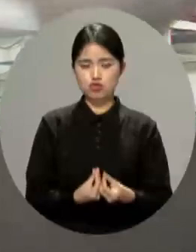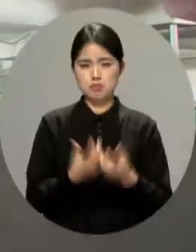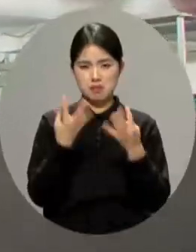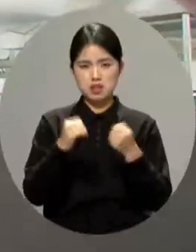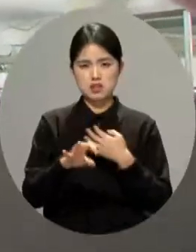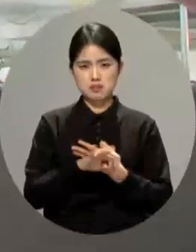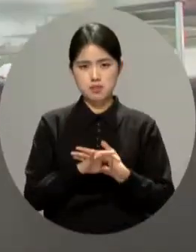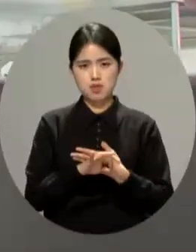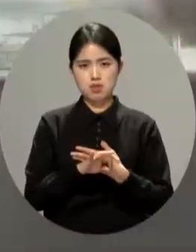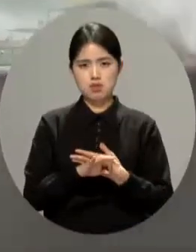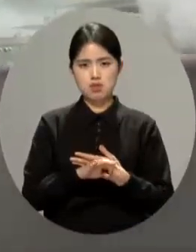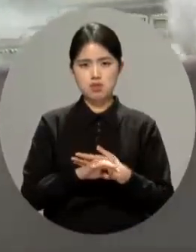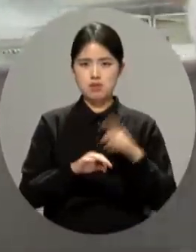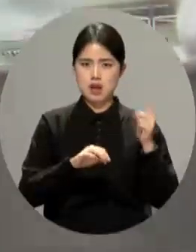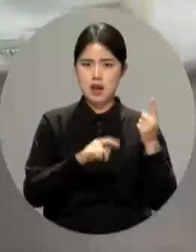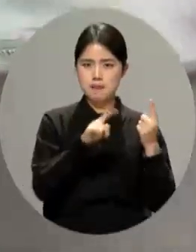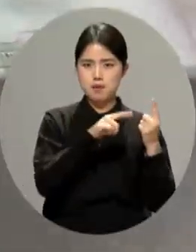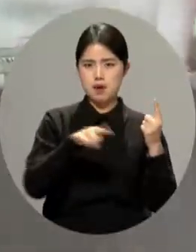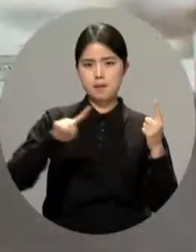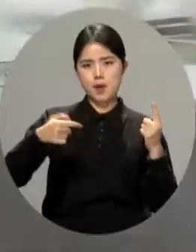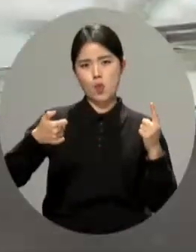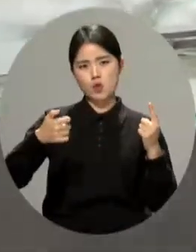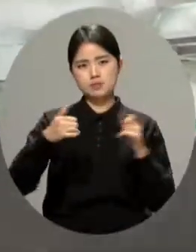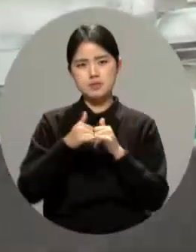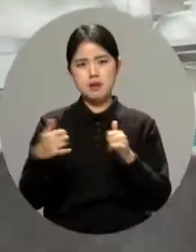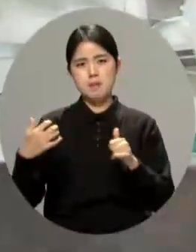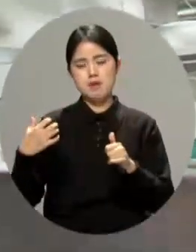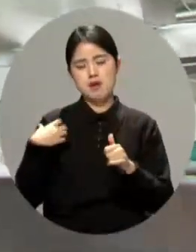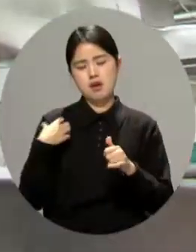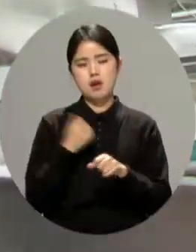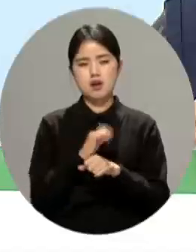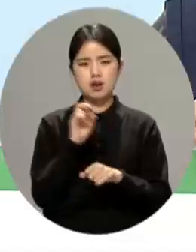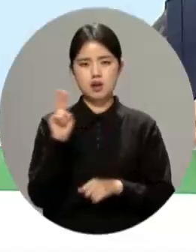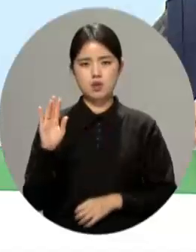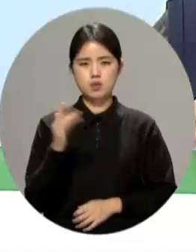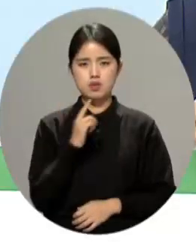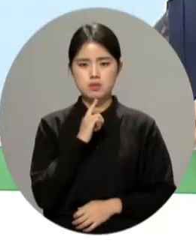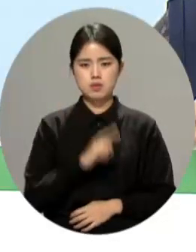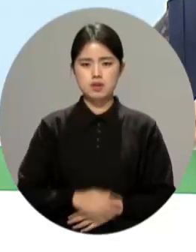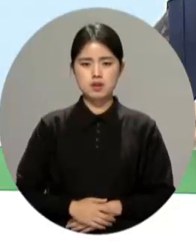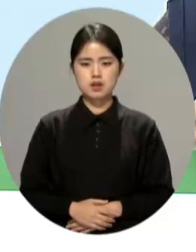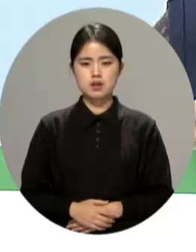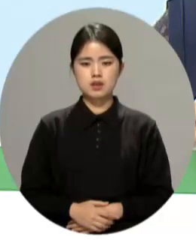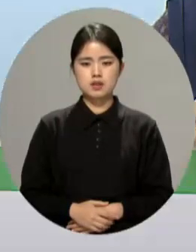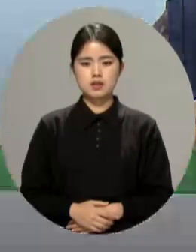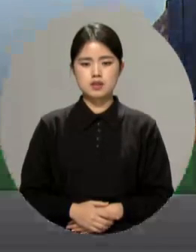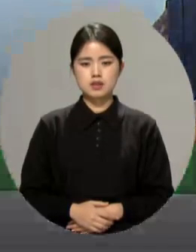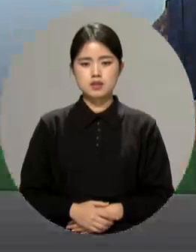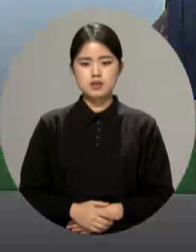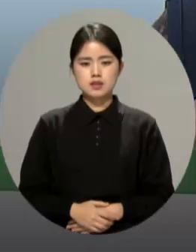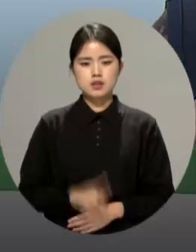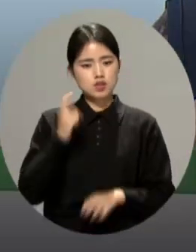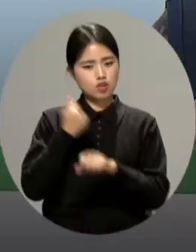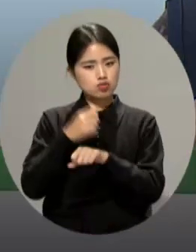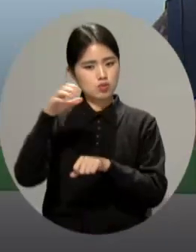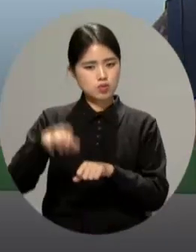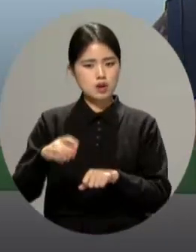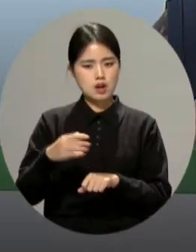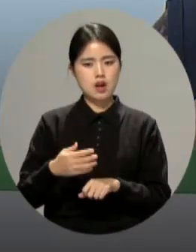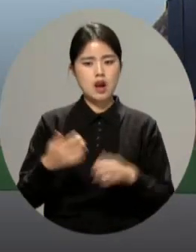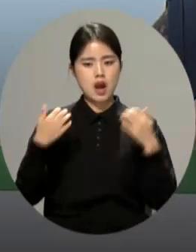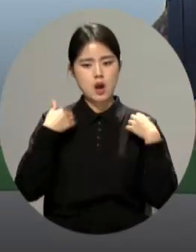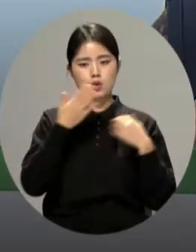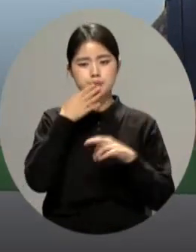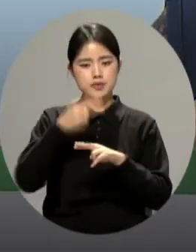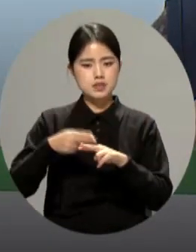곳은 백악가운 150명을 감당해야 하는 곳도 있다는 것입니다. 연구기관에서는 학교 급식실의 이